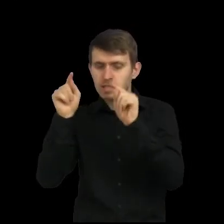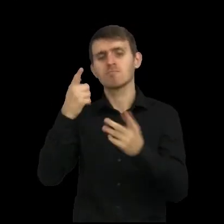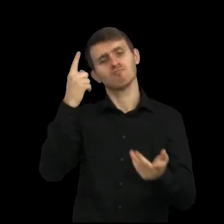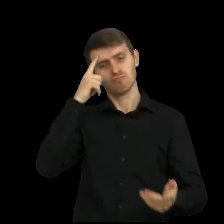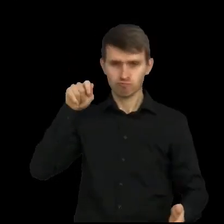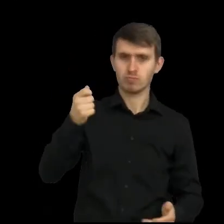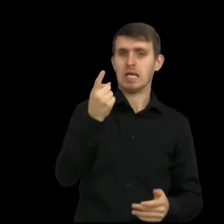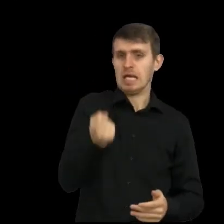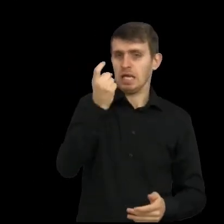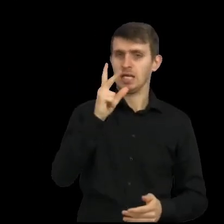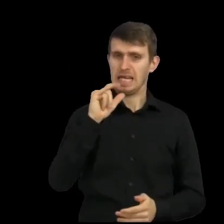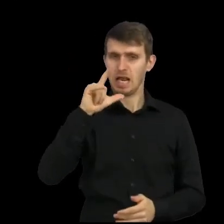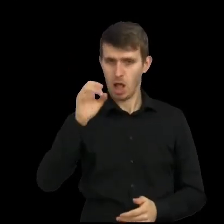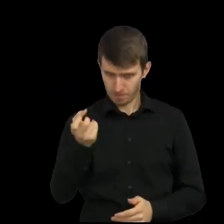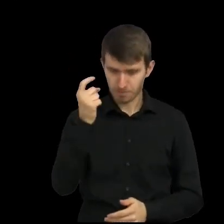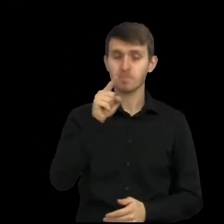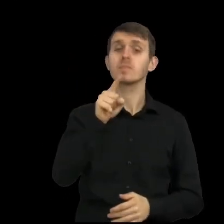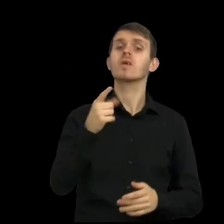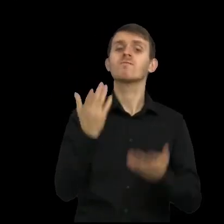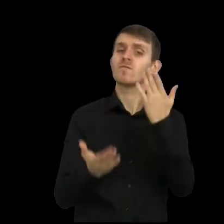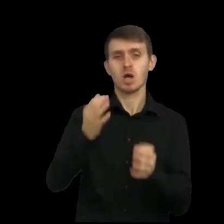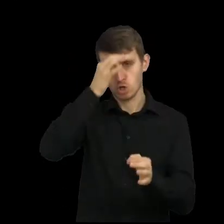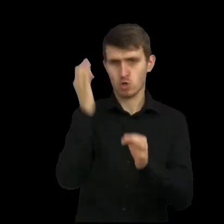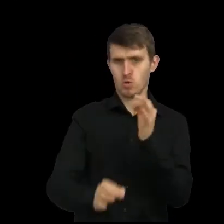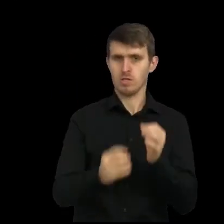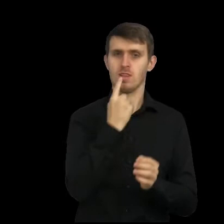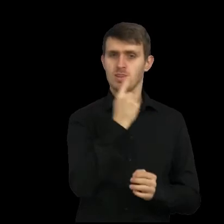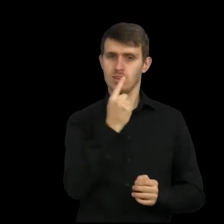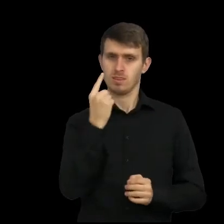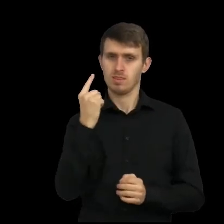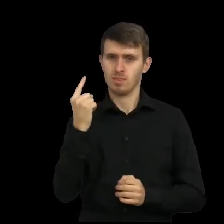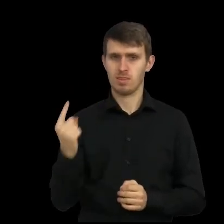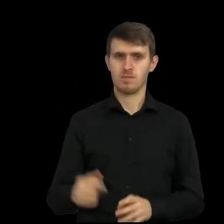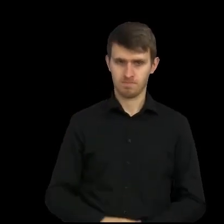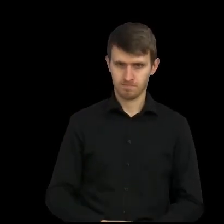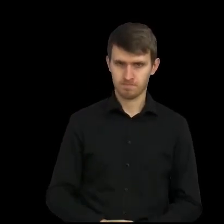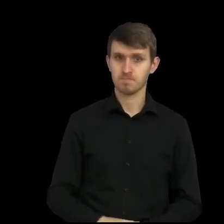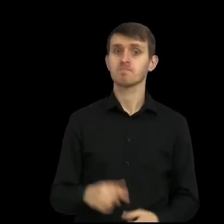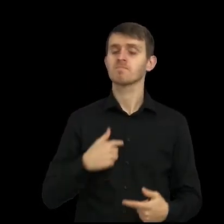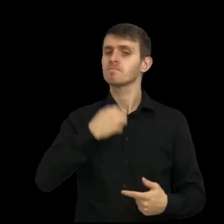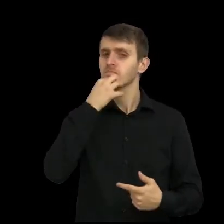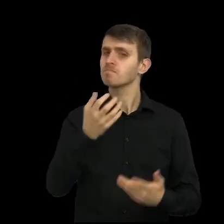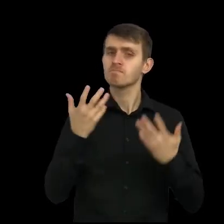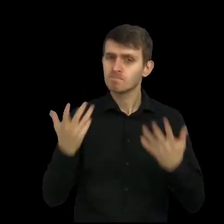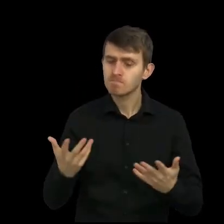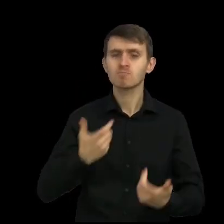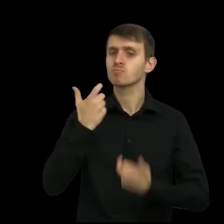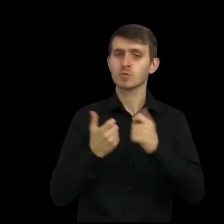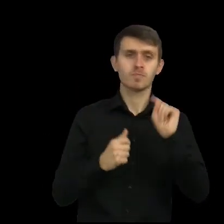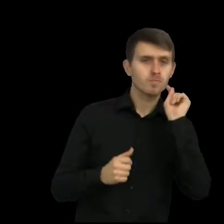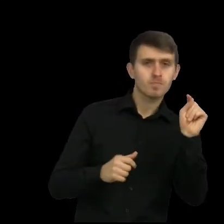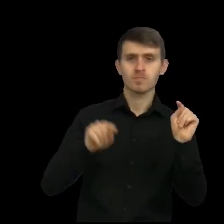odważników, powiedzmy kilogramowych. Każdy z nich waży dokładnie 1 kilogram. Moje pytanie brzmi,